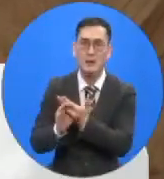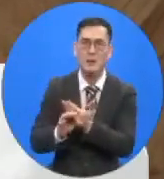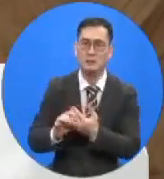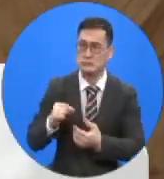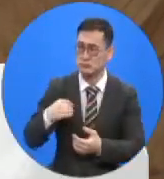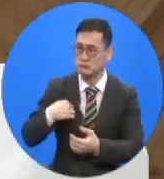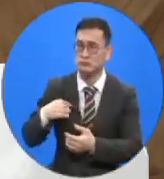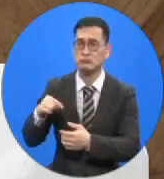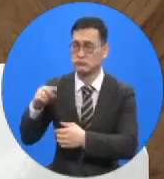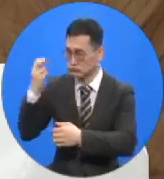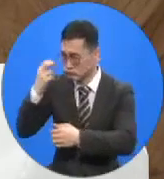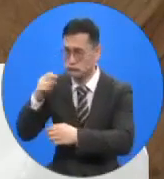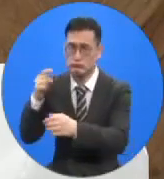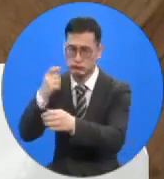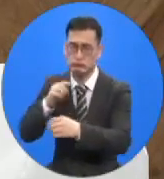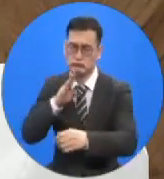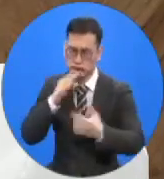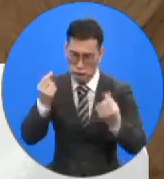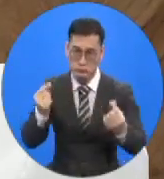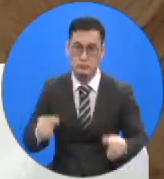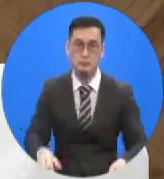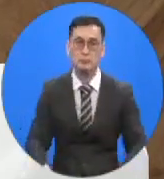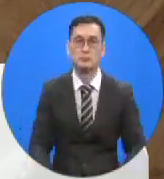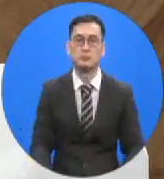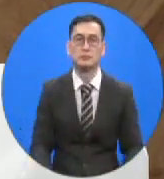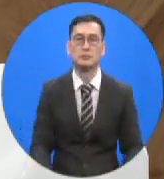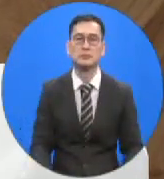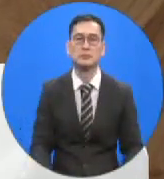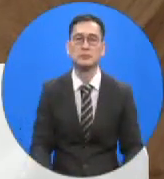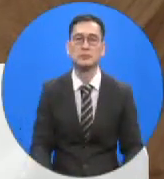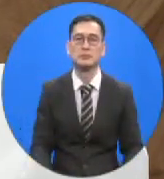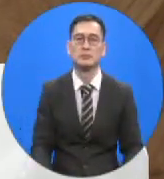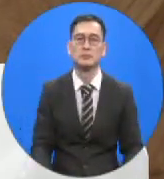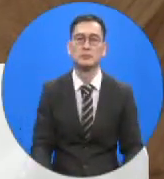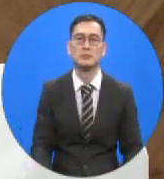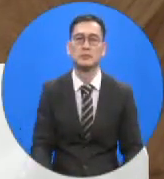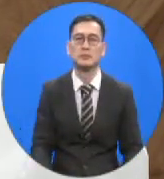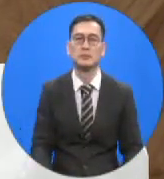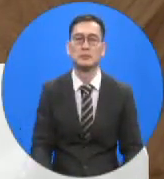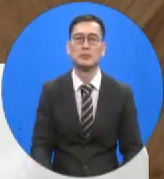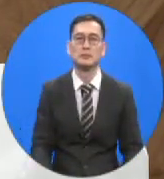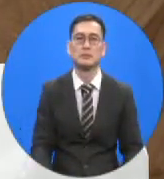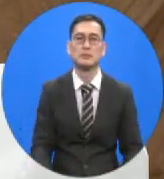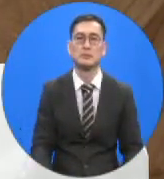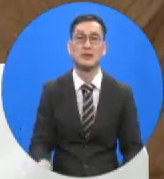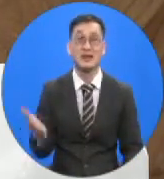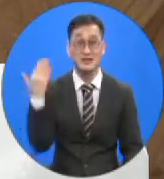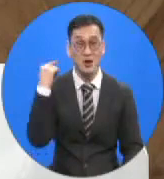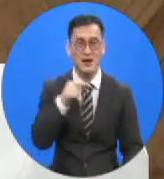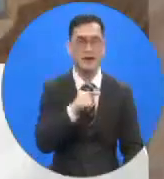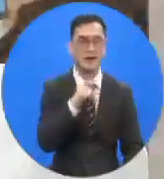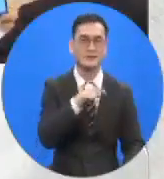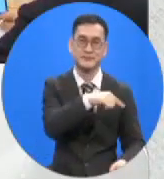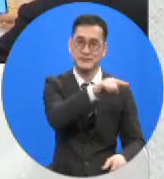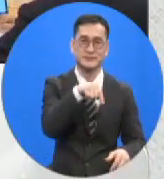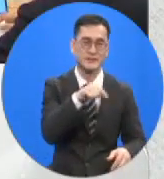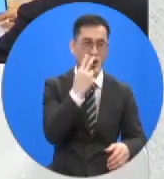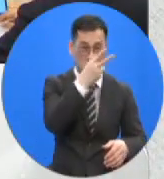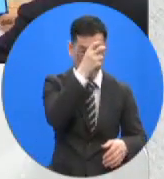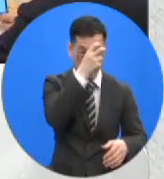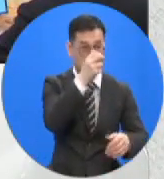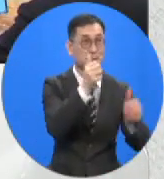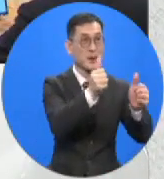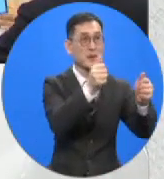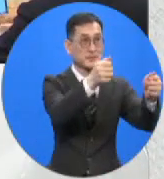이거는 이전 정권의 박근혜 정권에서는 받아들였었는데 임의 제출 형식으로. 그런데 이번 정권에서는